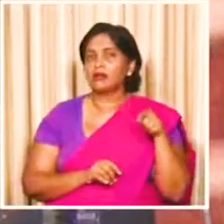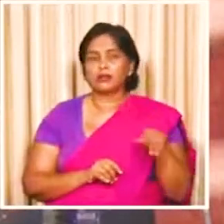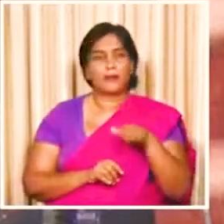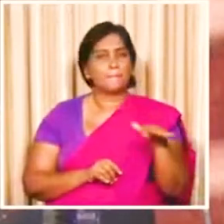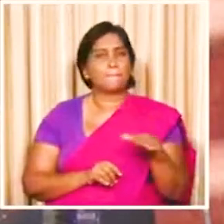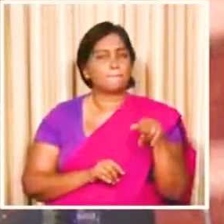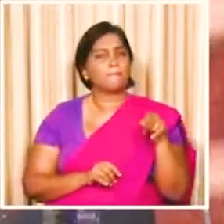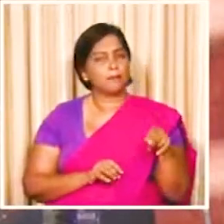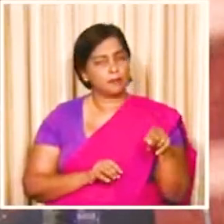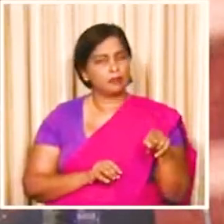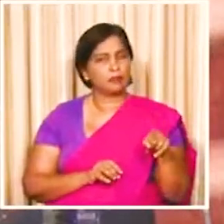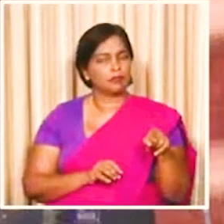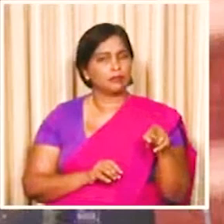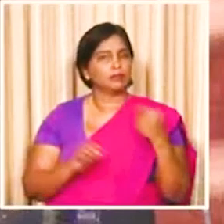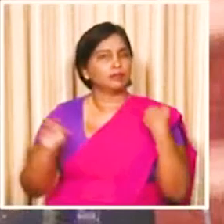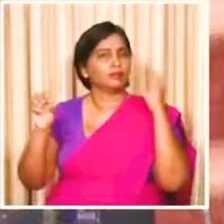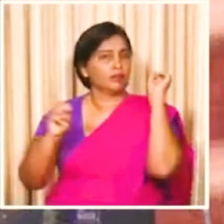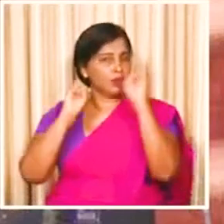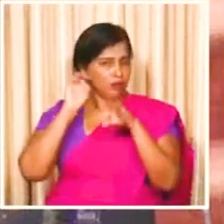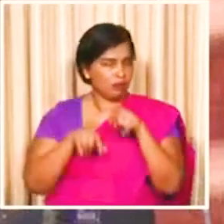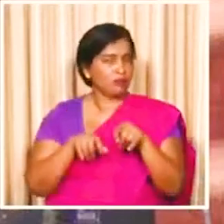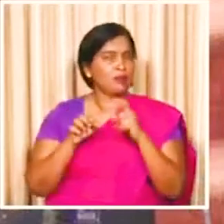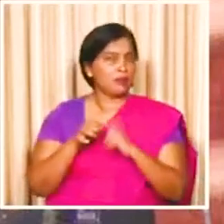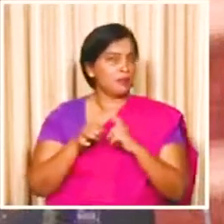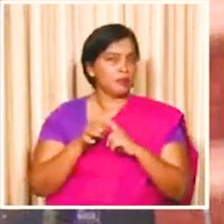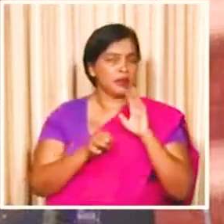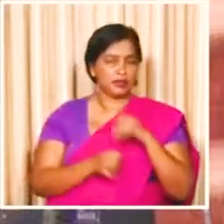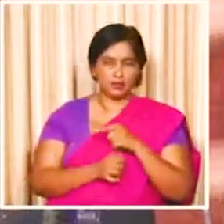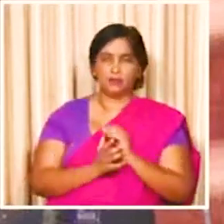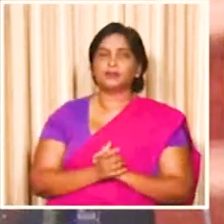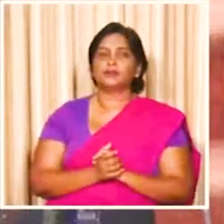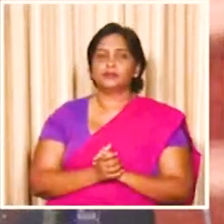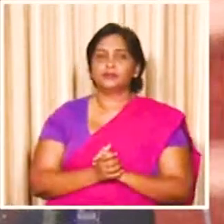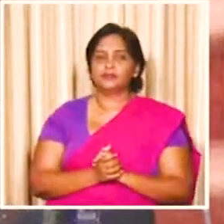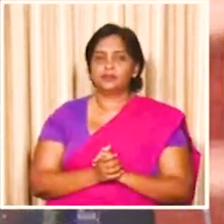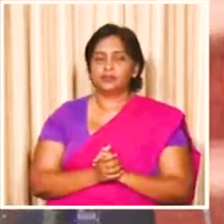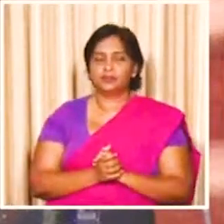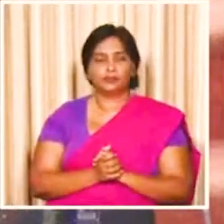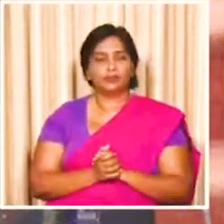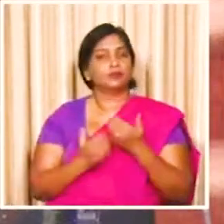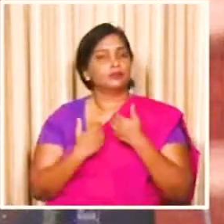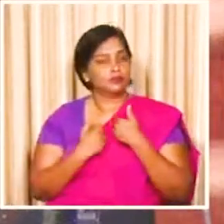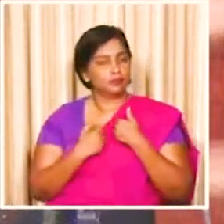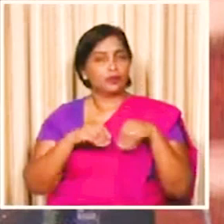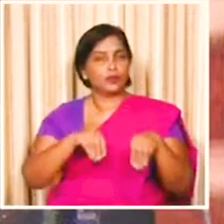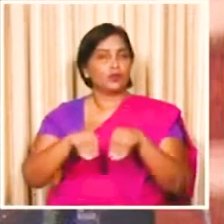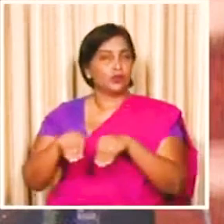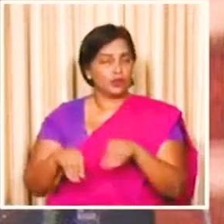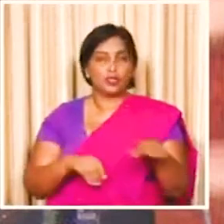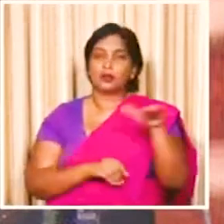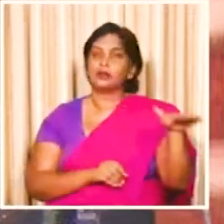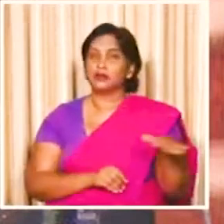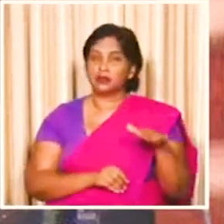பயப்படாது. ஆகவே எங்களுடைய பிரதேசங்களிலே வயலாக இருக்கலாம், தென்னையாக இருக்கலாம், பப்பாசி மரங்களாக இருக்கலாம்,